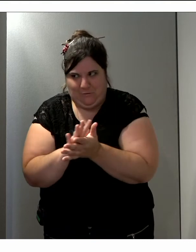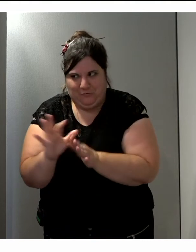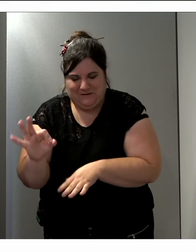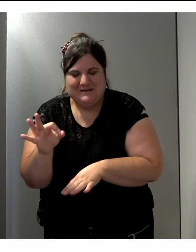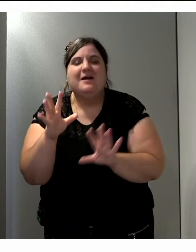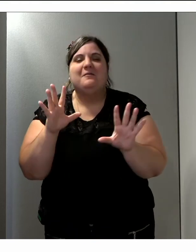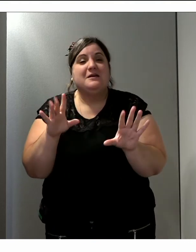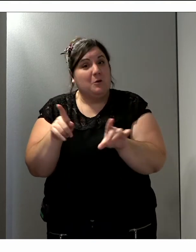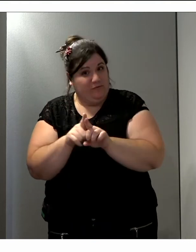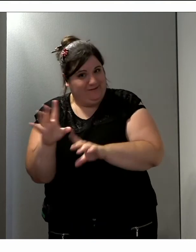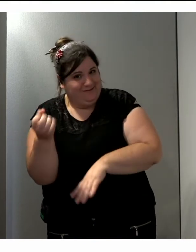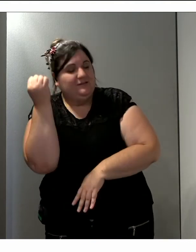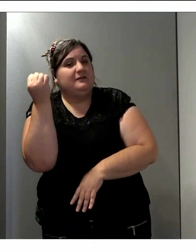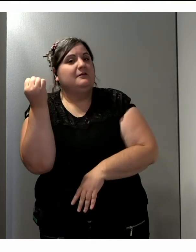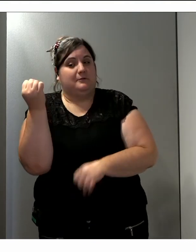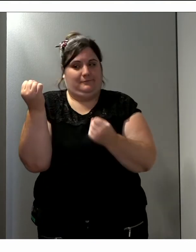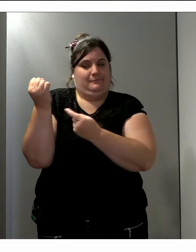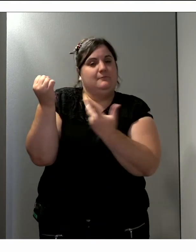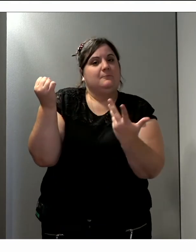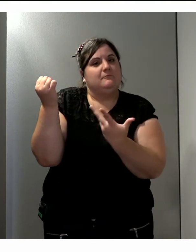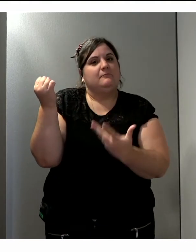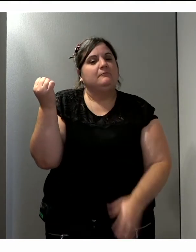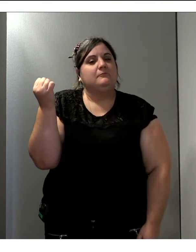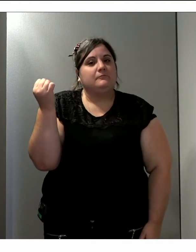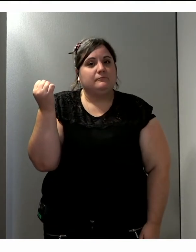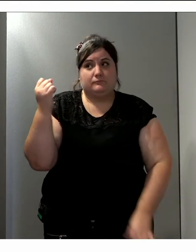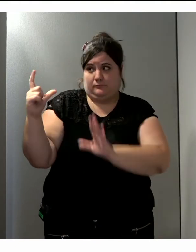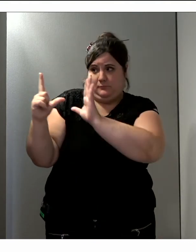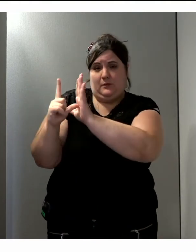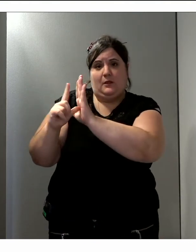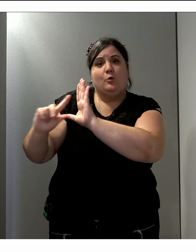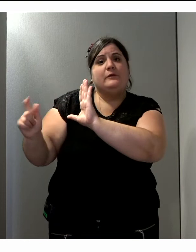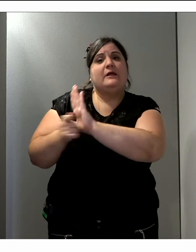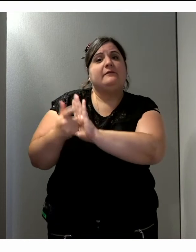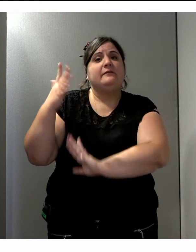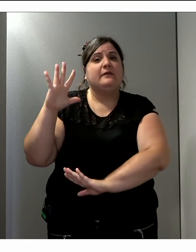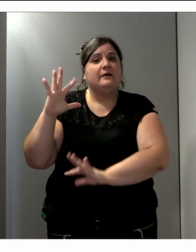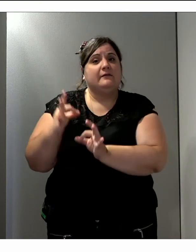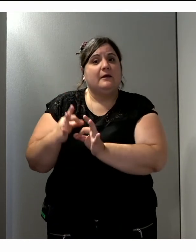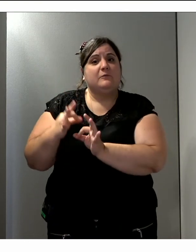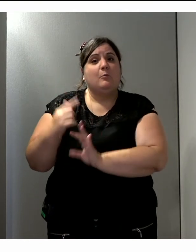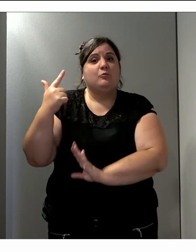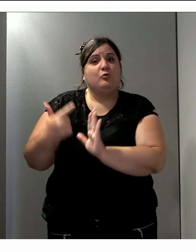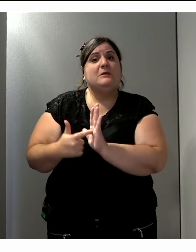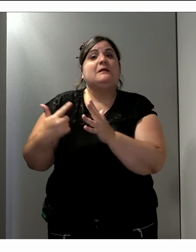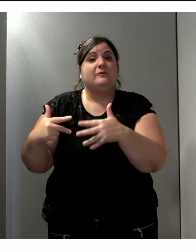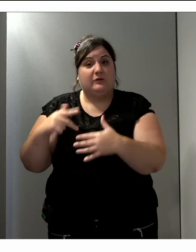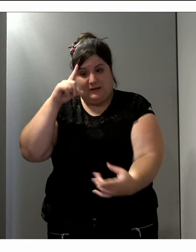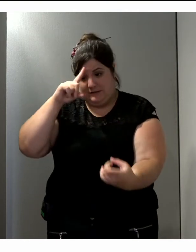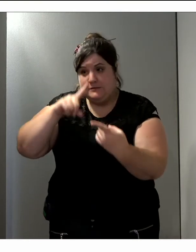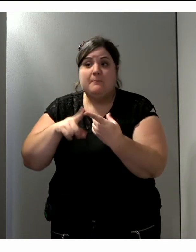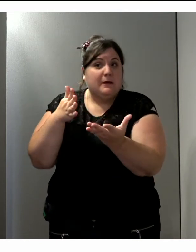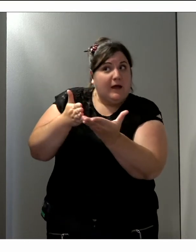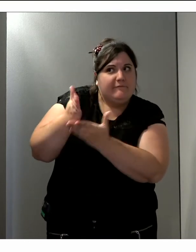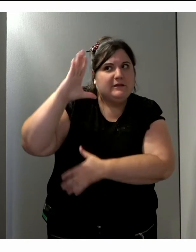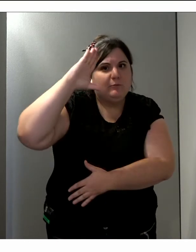On a aussi saisi le vecteur de la loi du 5 septembre 2018 pour la liberté de choisir son avenir